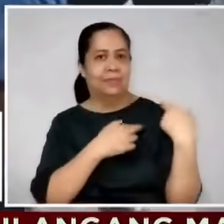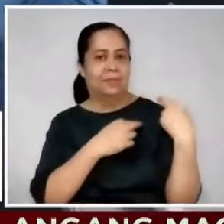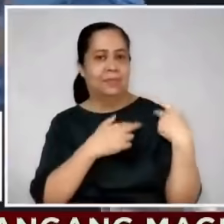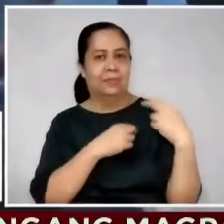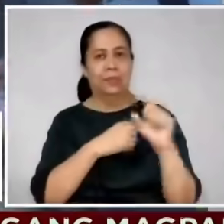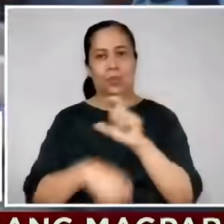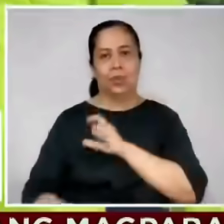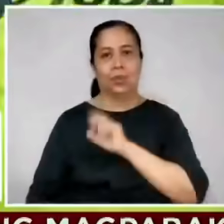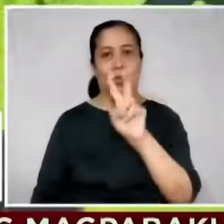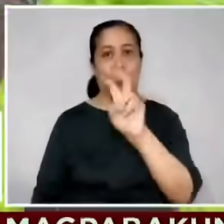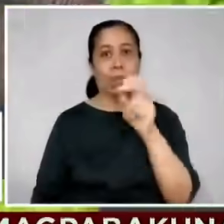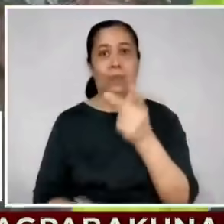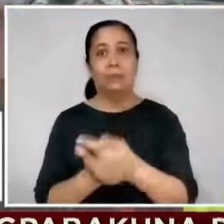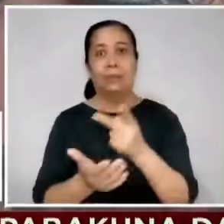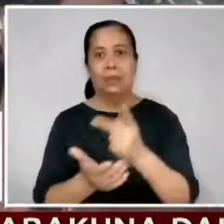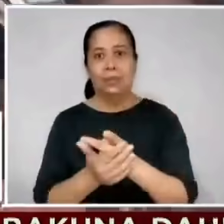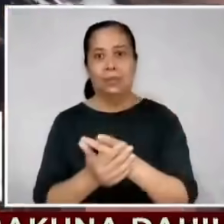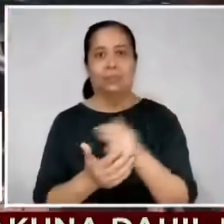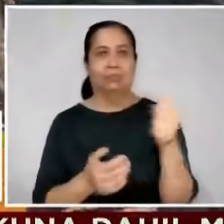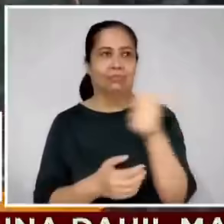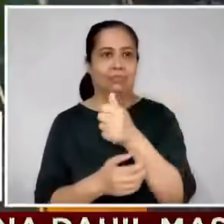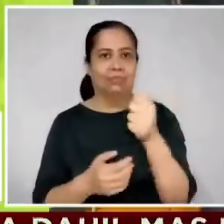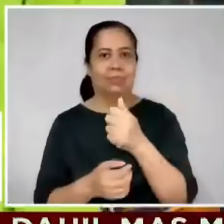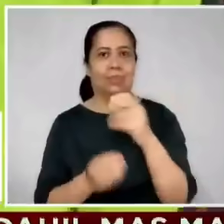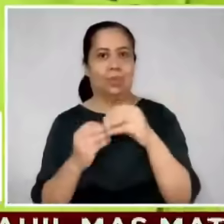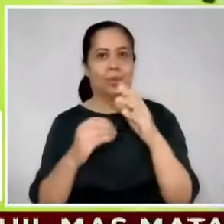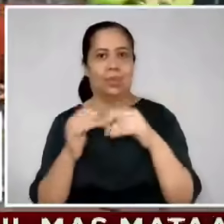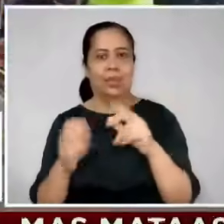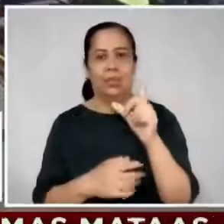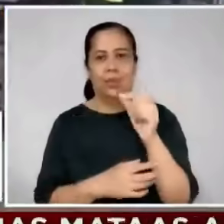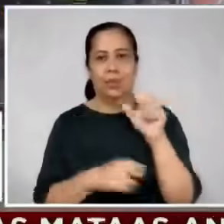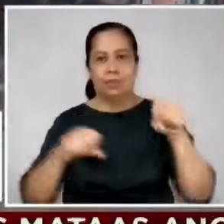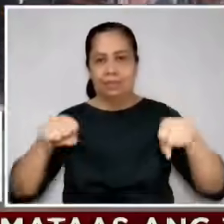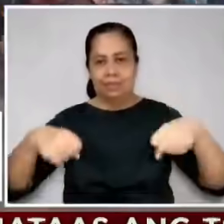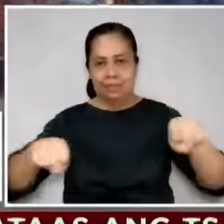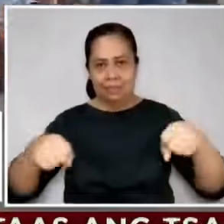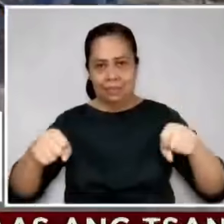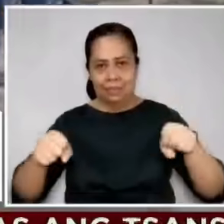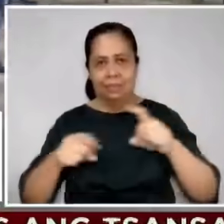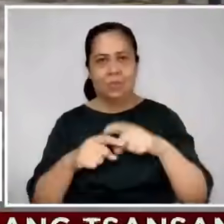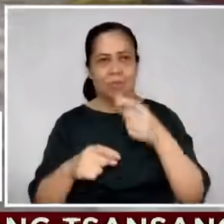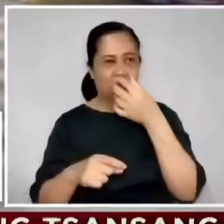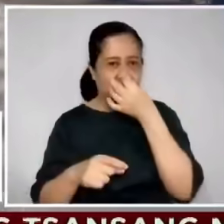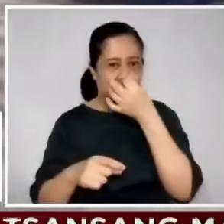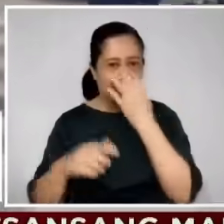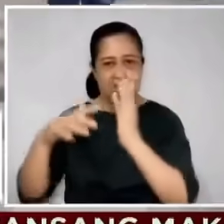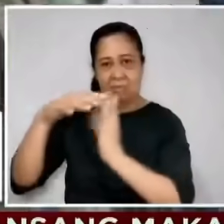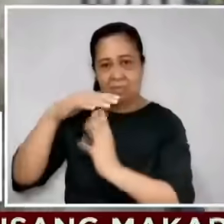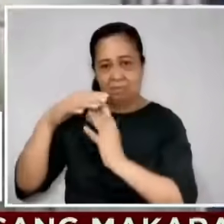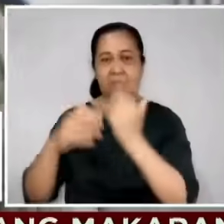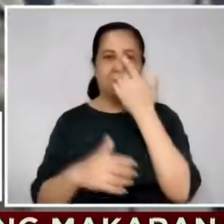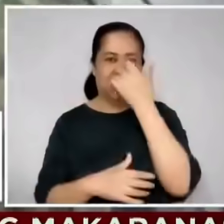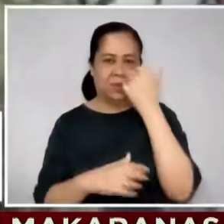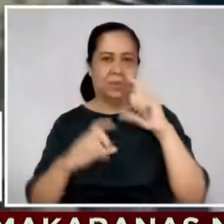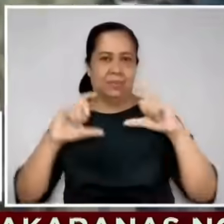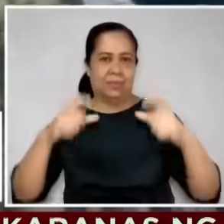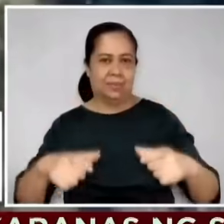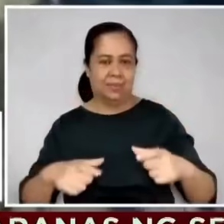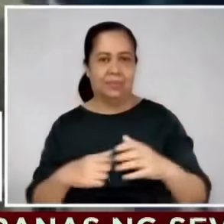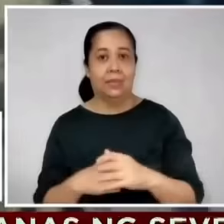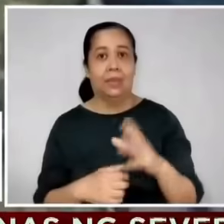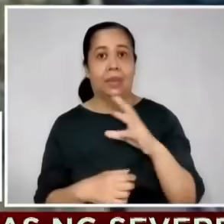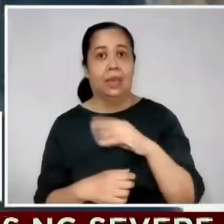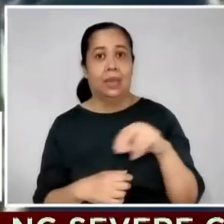200 pisong boundary ng mahigit 20 tricycle driver na matumal ang pasada dahil sa lockdown. At ang